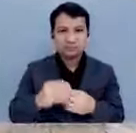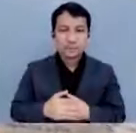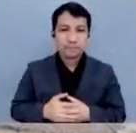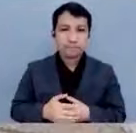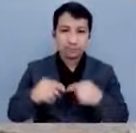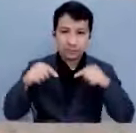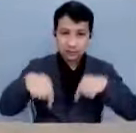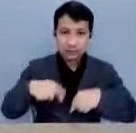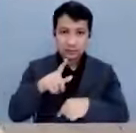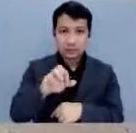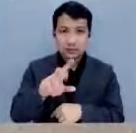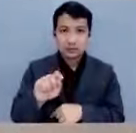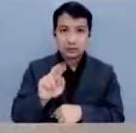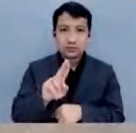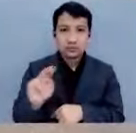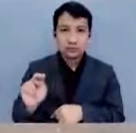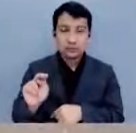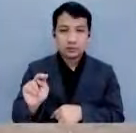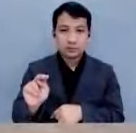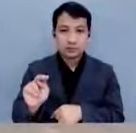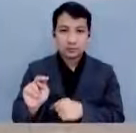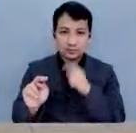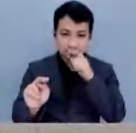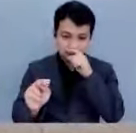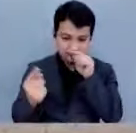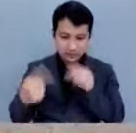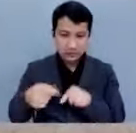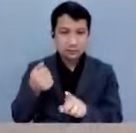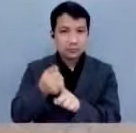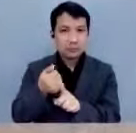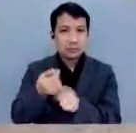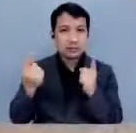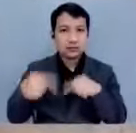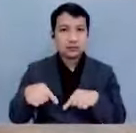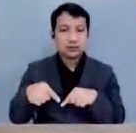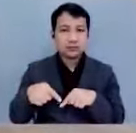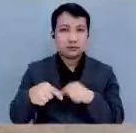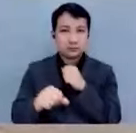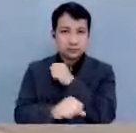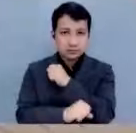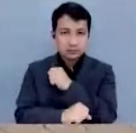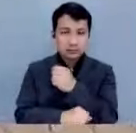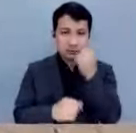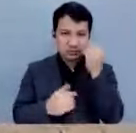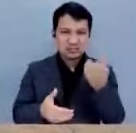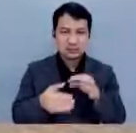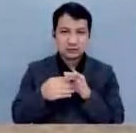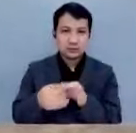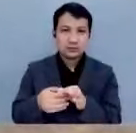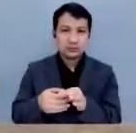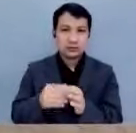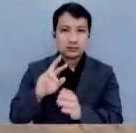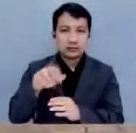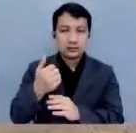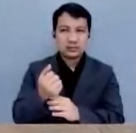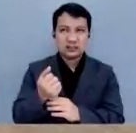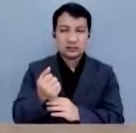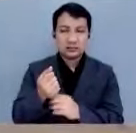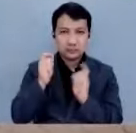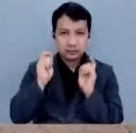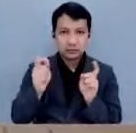sa LRT UN Avenue Station nangyari ang isa sa mga insidente ng pandurukot. Kasabay ng rush hour at mga nagmamadaling